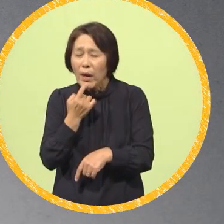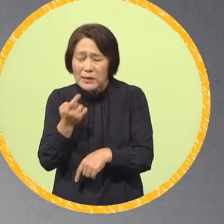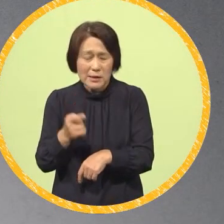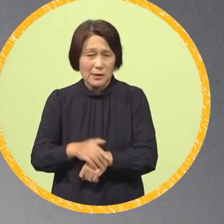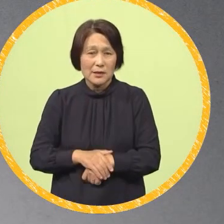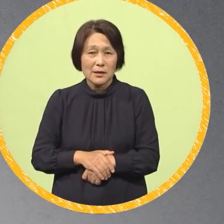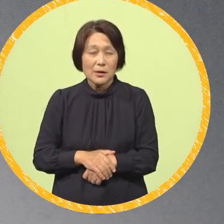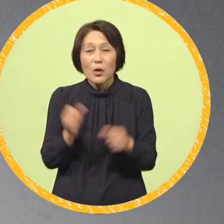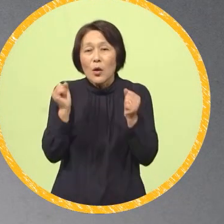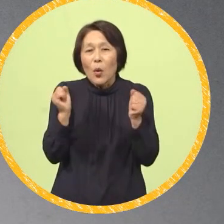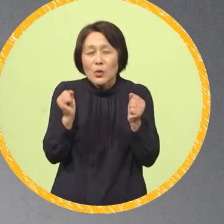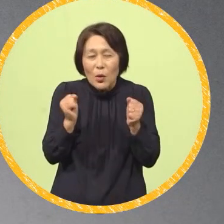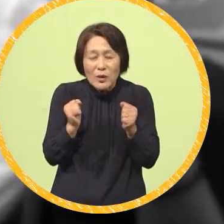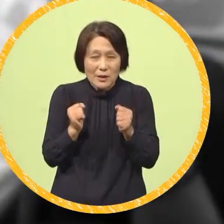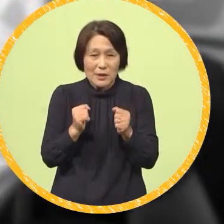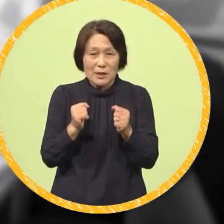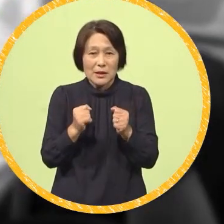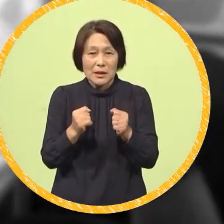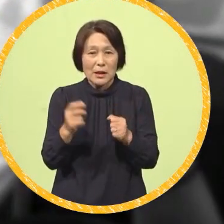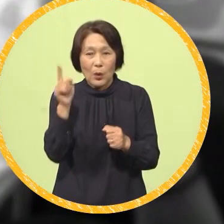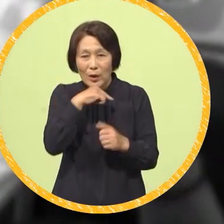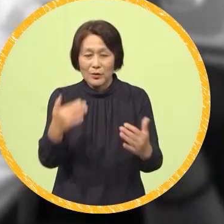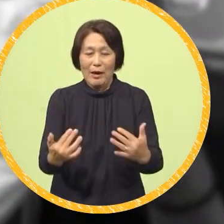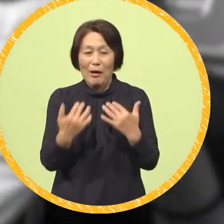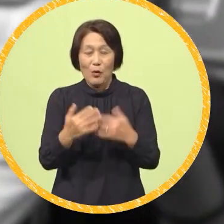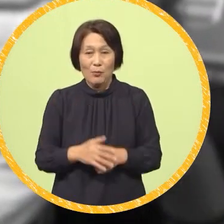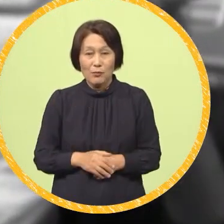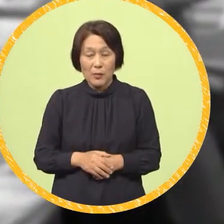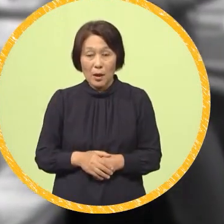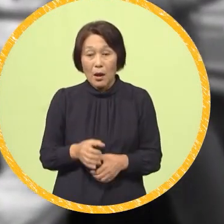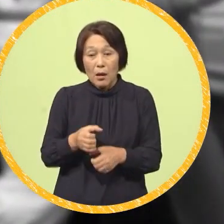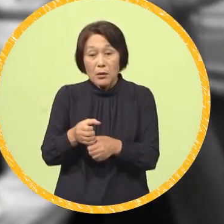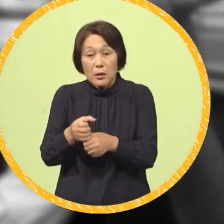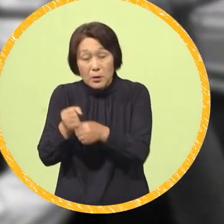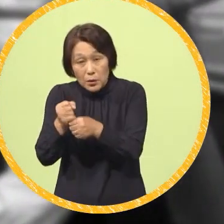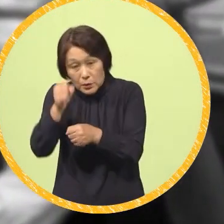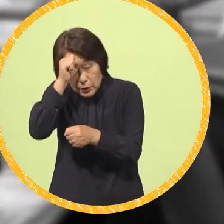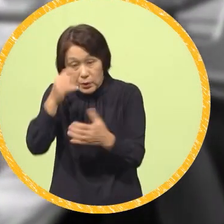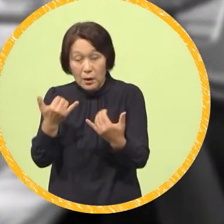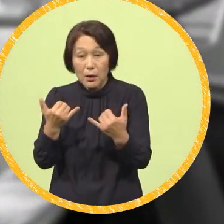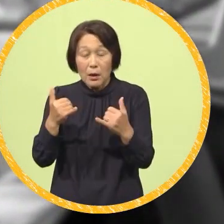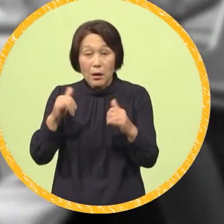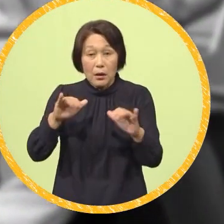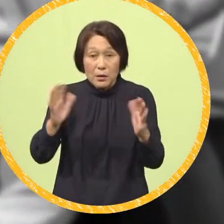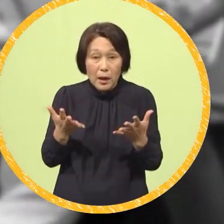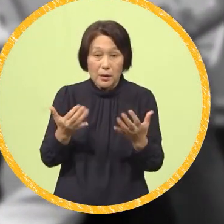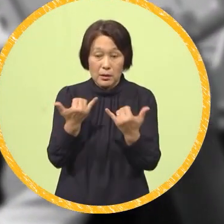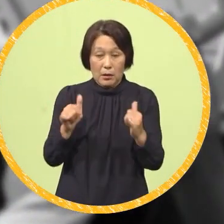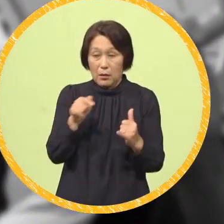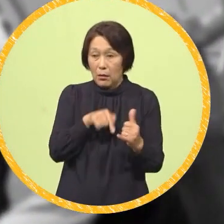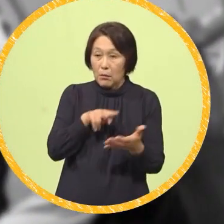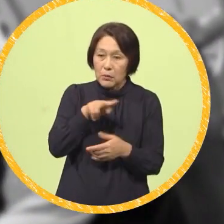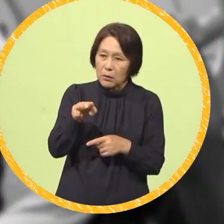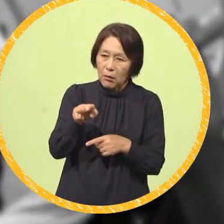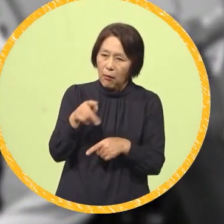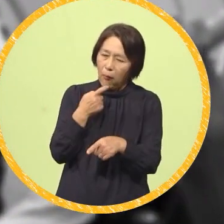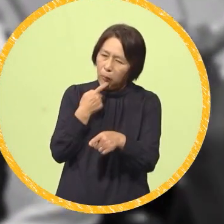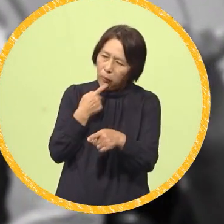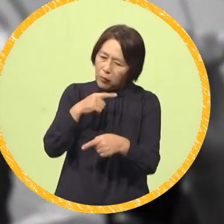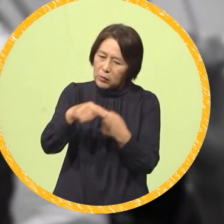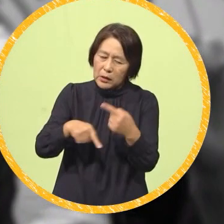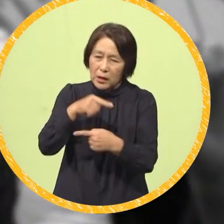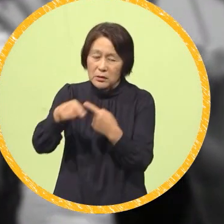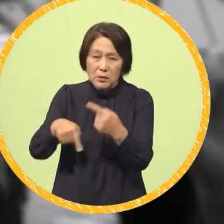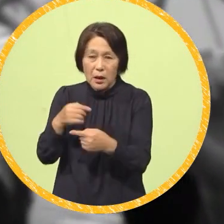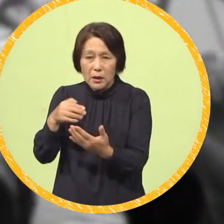の恐ろしい作用のことです。 通常依存症でない方々から見ると、なんでこんな危険な薬物を繰り返し使うんだろう